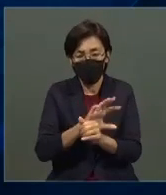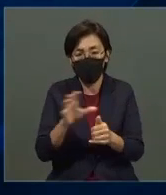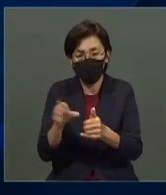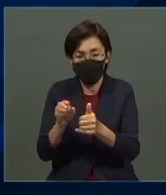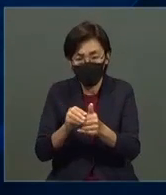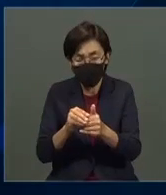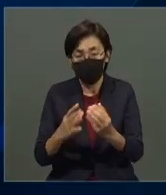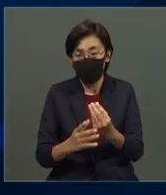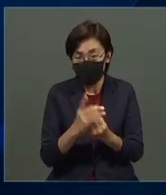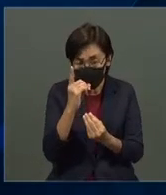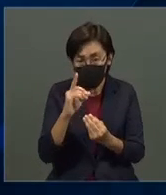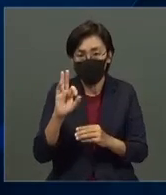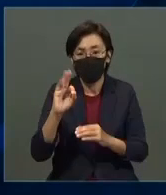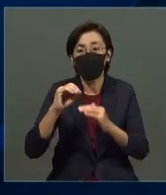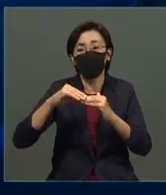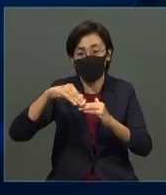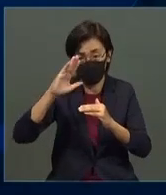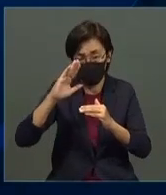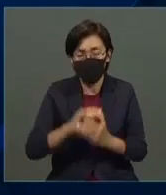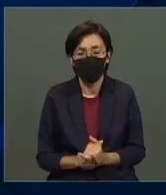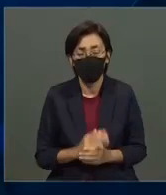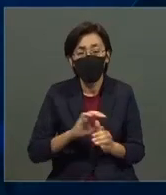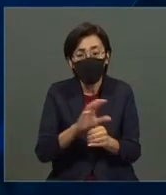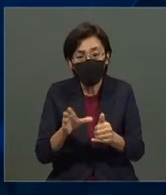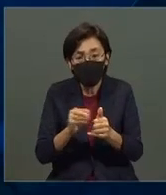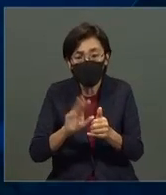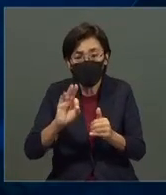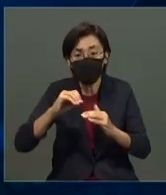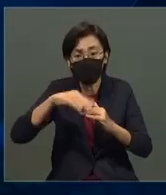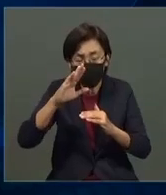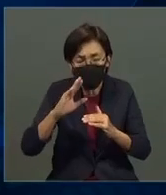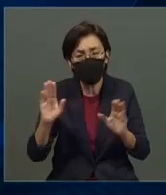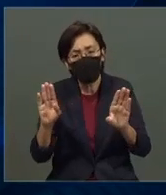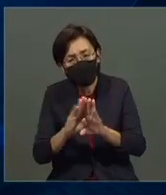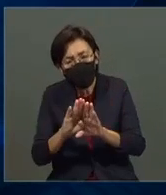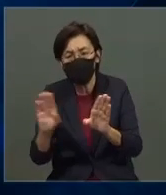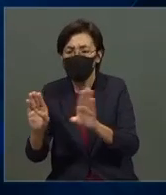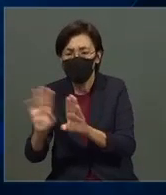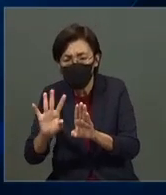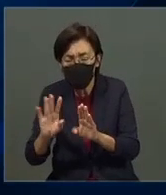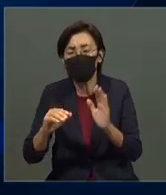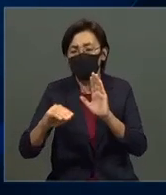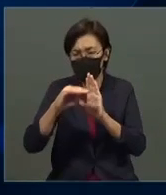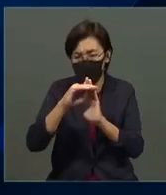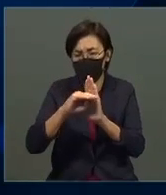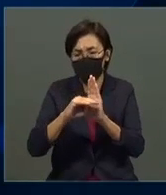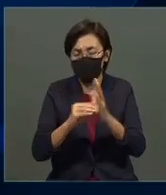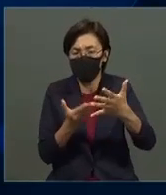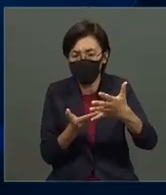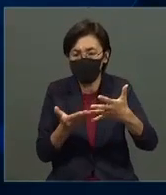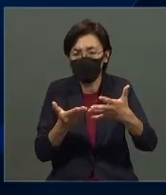รายต่อสัปดาห์นะครับอันนี้ก็ปิดแต่จริงๆปิดหรือไม่ปิดเนี่ยเดี๋ยวมีมาตรการเป็นขั้นๆมาอีกนะครับ